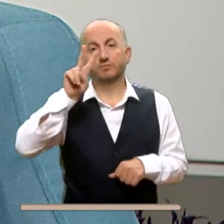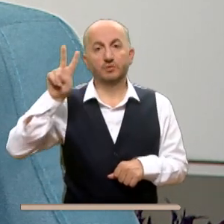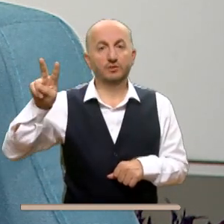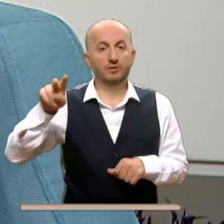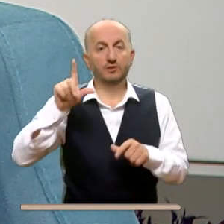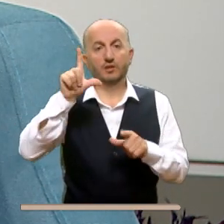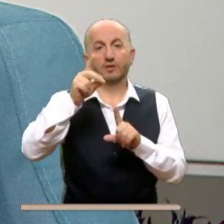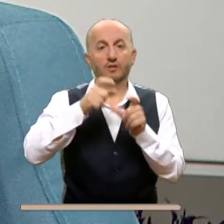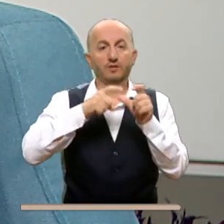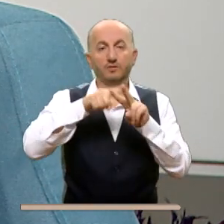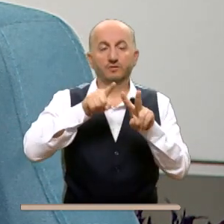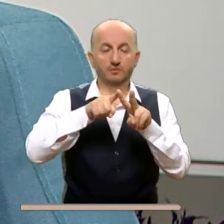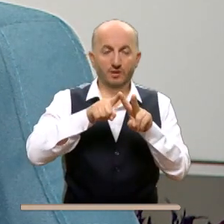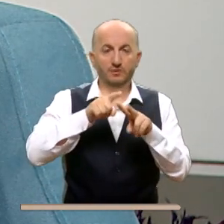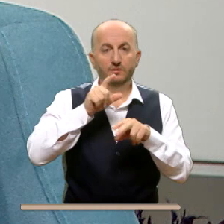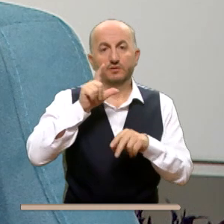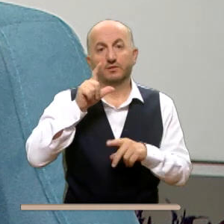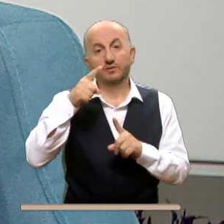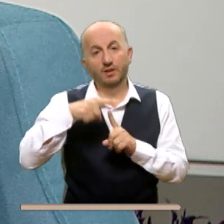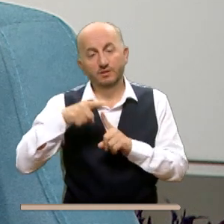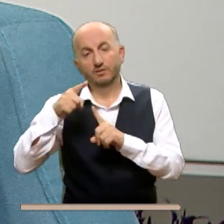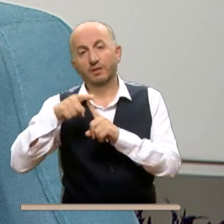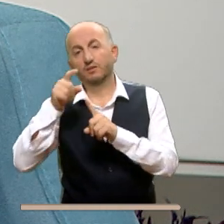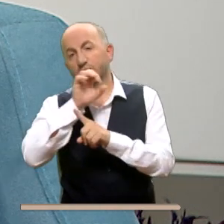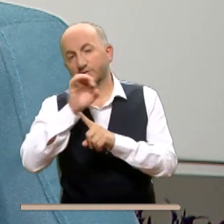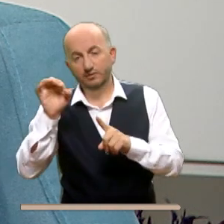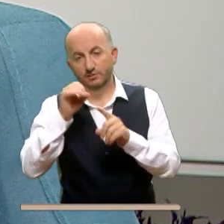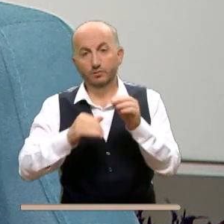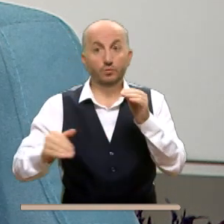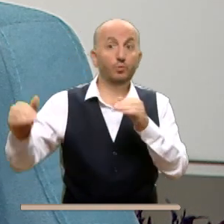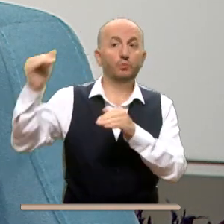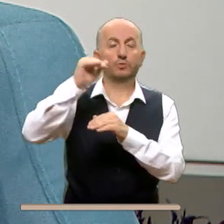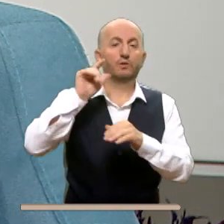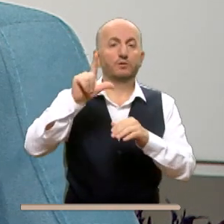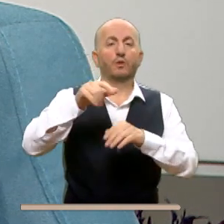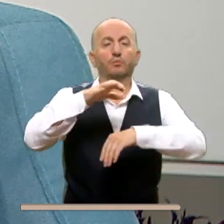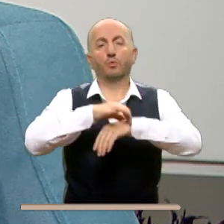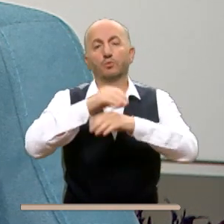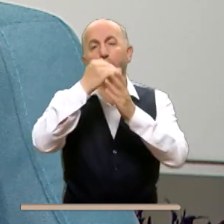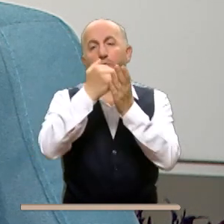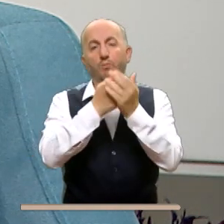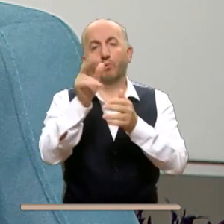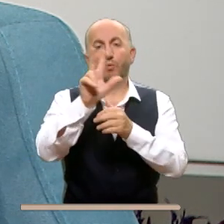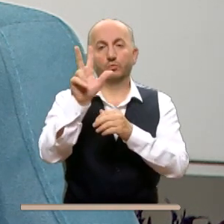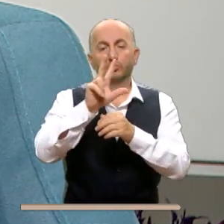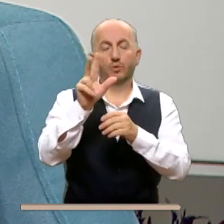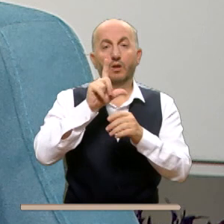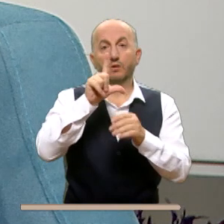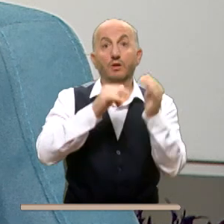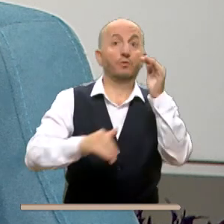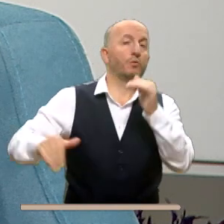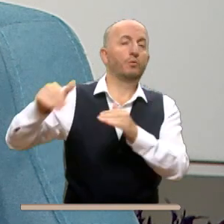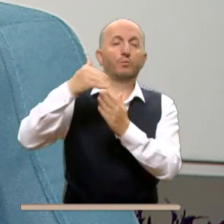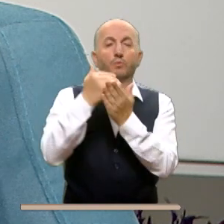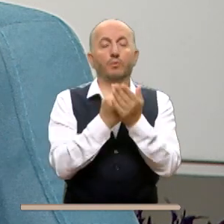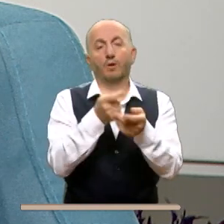programı, tezli, tezsiz, yüksek lisans ve sonrasında doktora programlarıyla da 30'a yakın lisansüstü programla